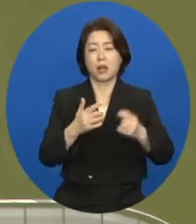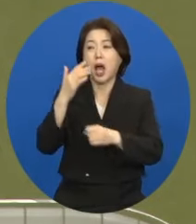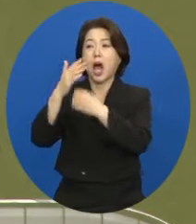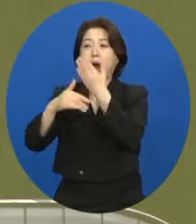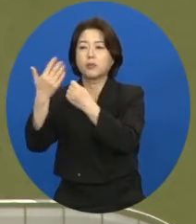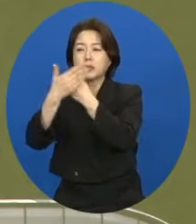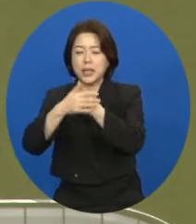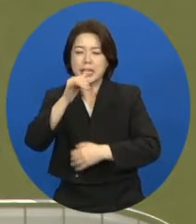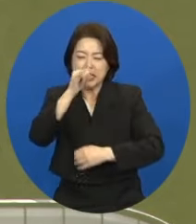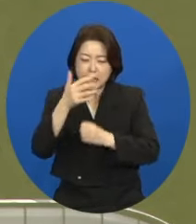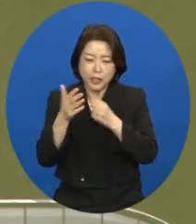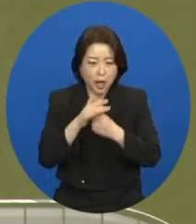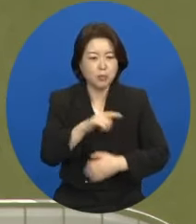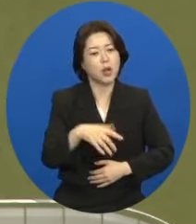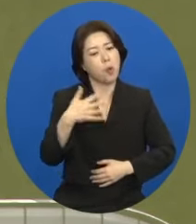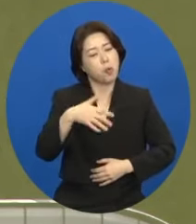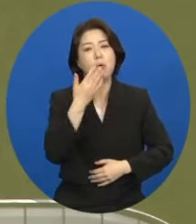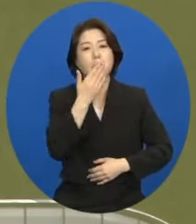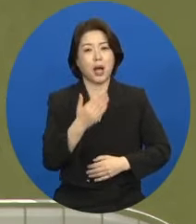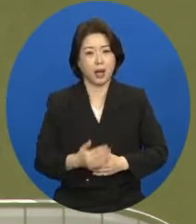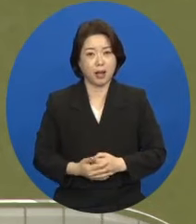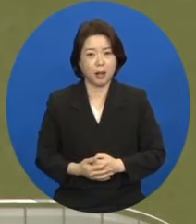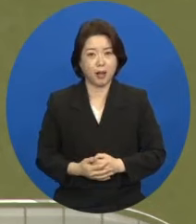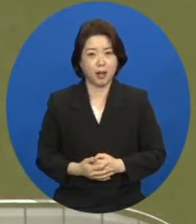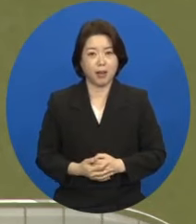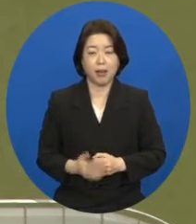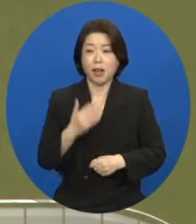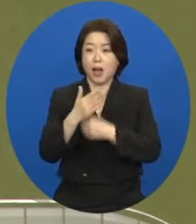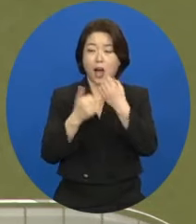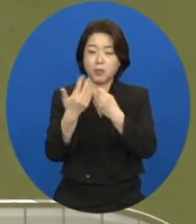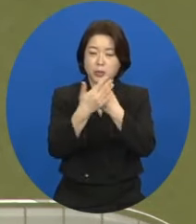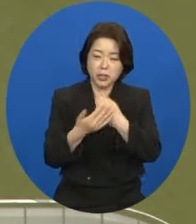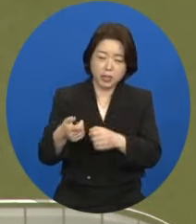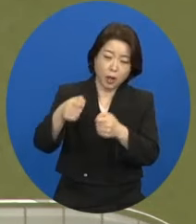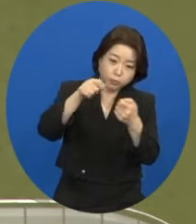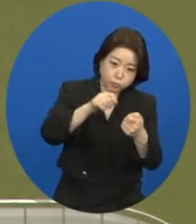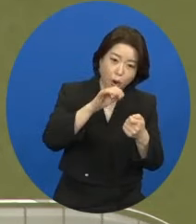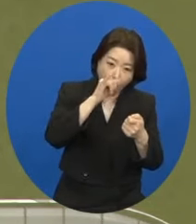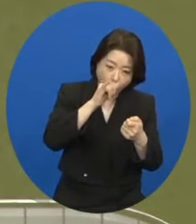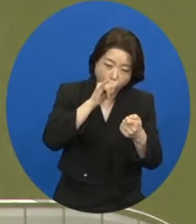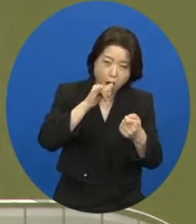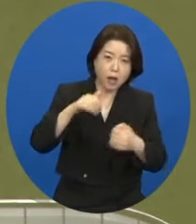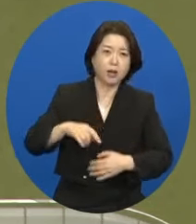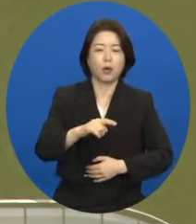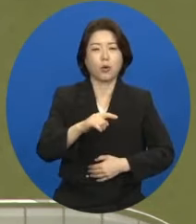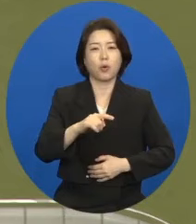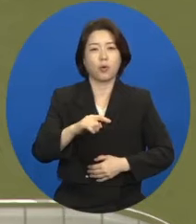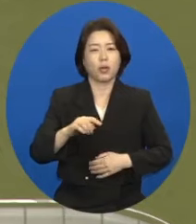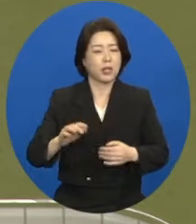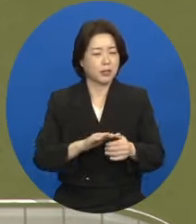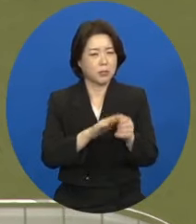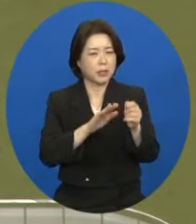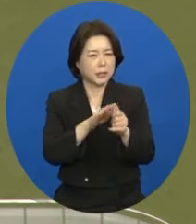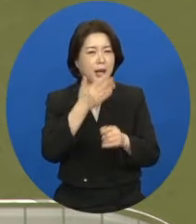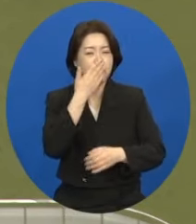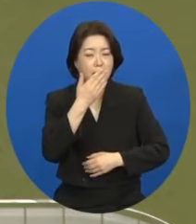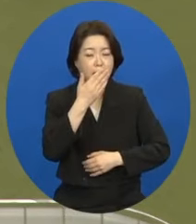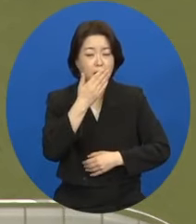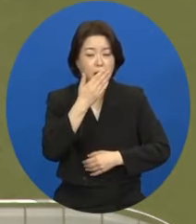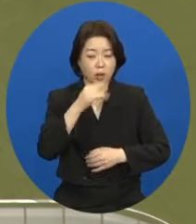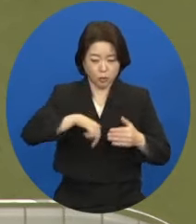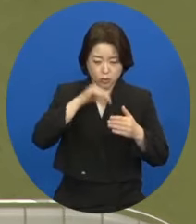거예요. 하나님 맞는 사람이라고요? 하나님 은혜가 부어졌기 때문에 가는 것이지 사람 안에는요 선한 것이